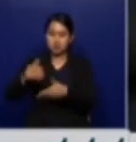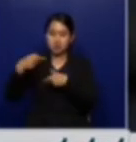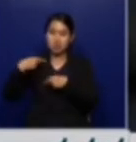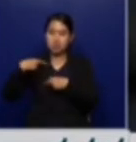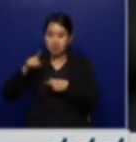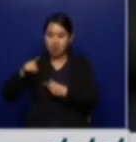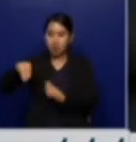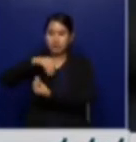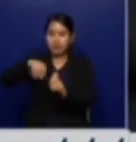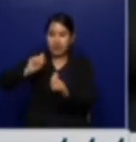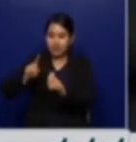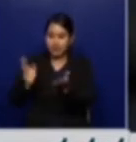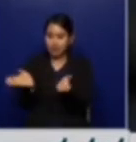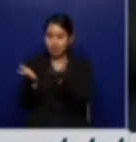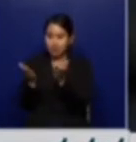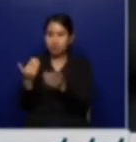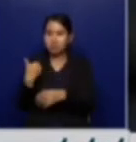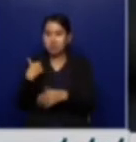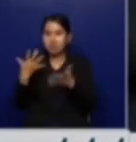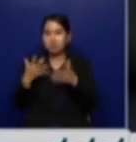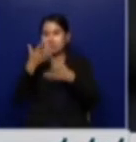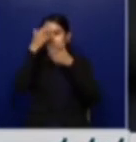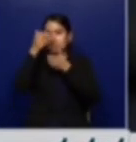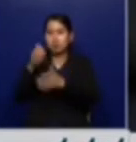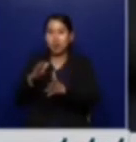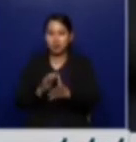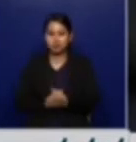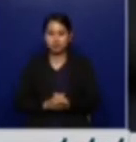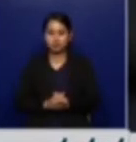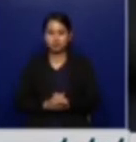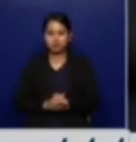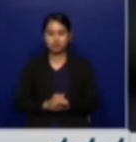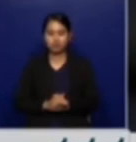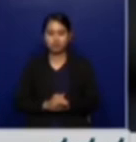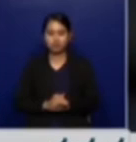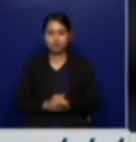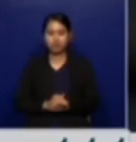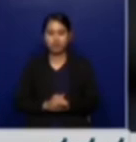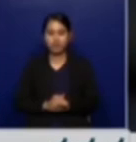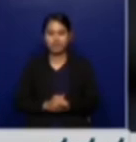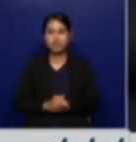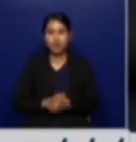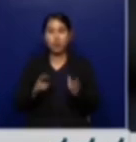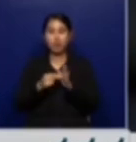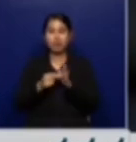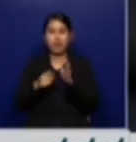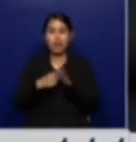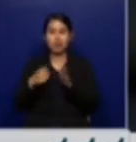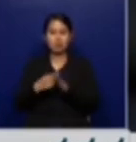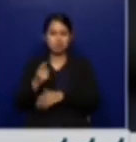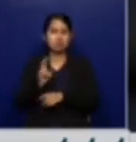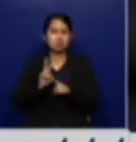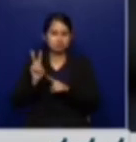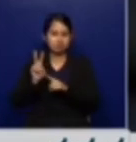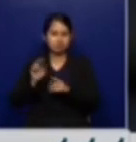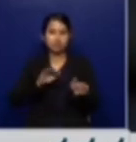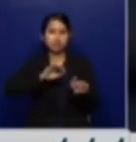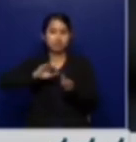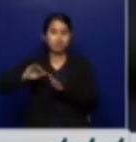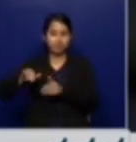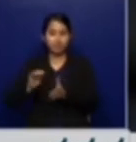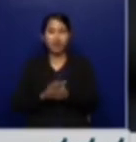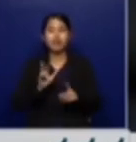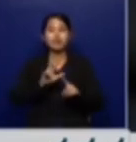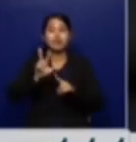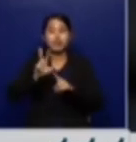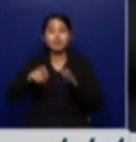ระตุ้นเศรษฐกิจในระยะสั้นหรือระยะกลางต่อไปเนี่ยตามข้อเสนอของสวรรค์ปก9อันนี้เป็นเหตุผลอันที่2ครับเหตุผลเรื่องที่3ท่